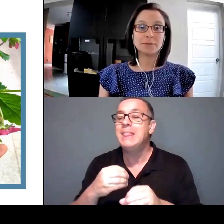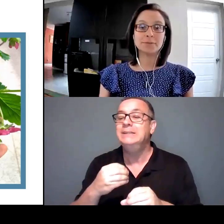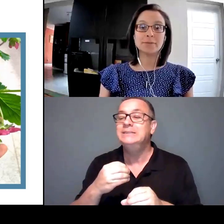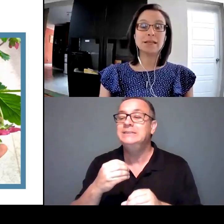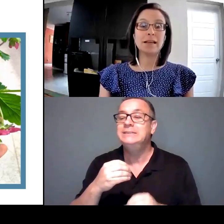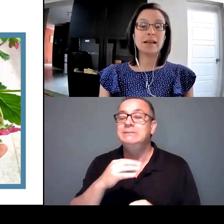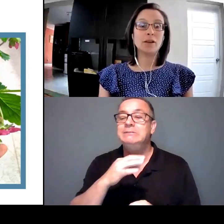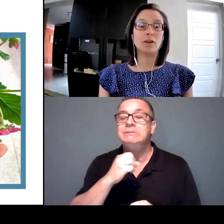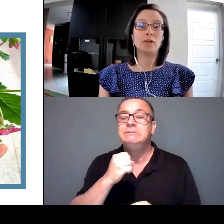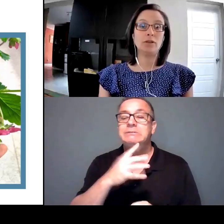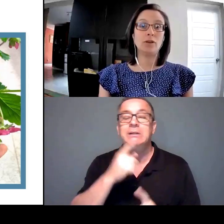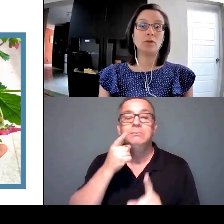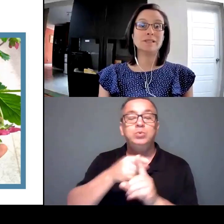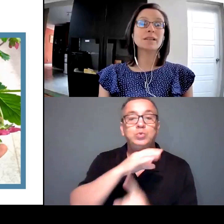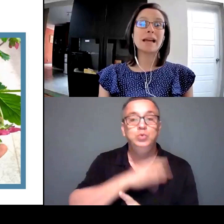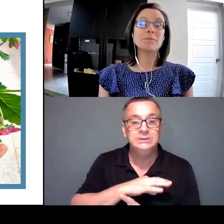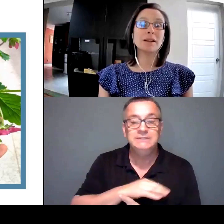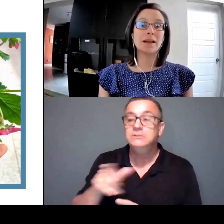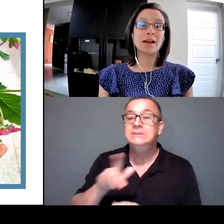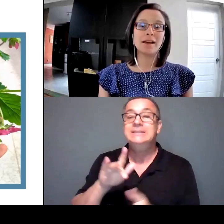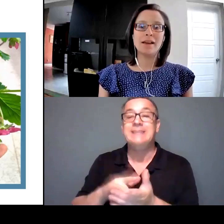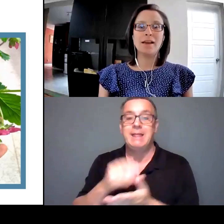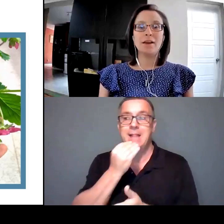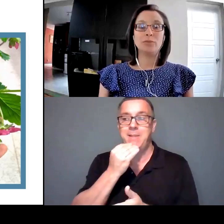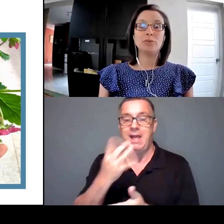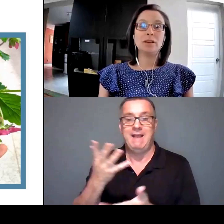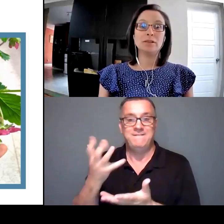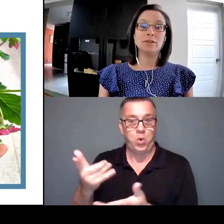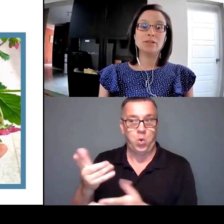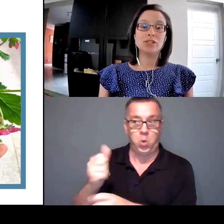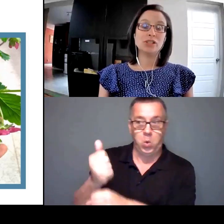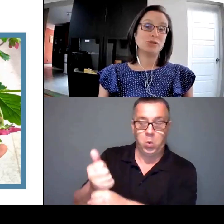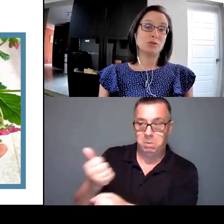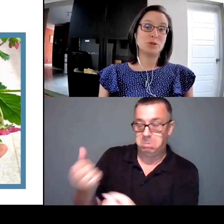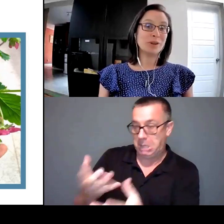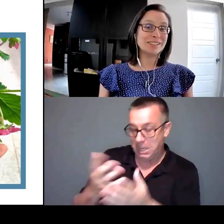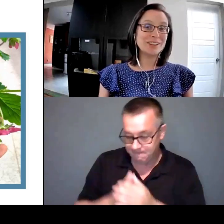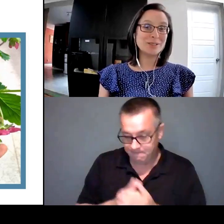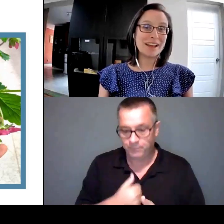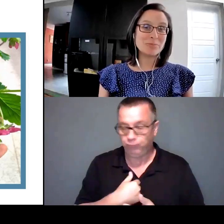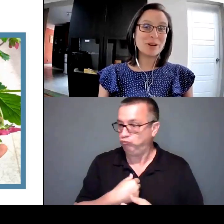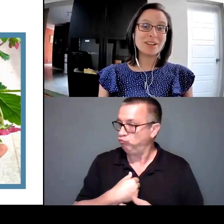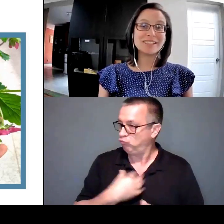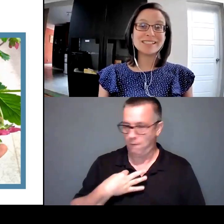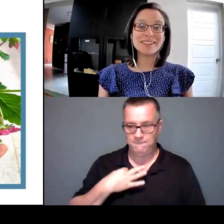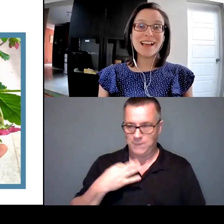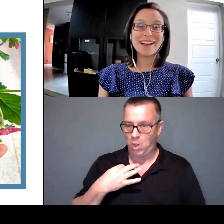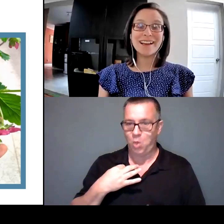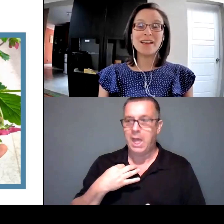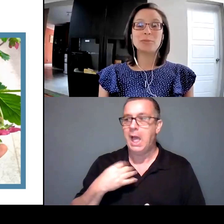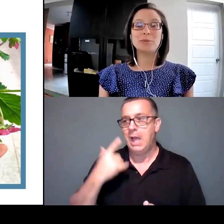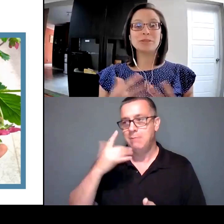lucratif qui était un centre alimentaire. Puis, je me suis portée volontaire pour être leur